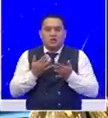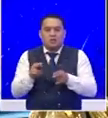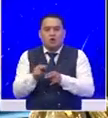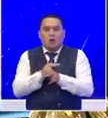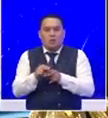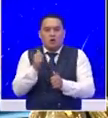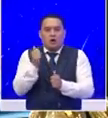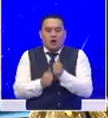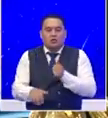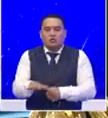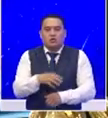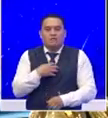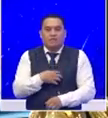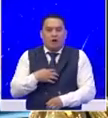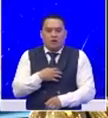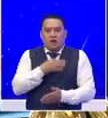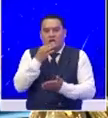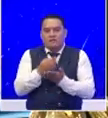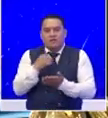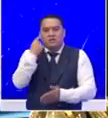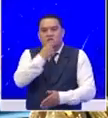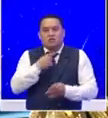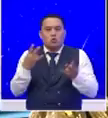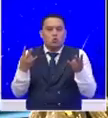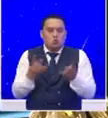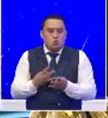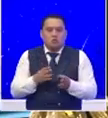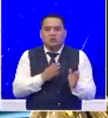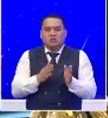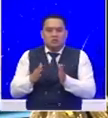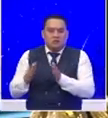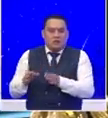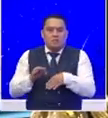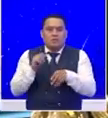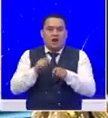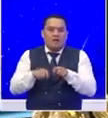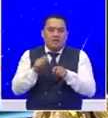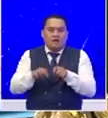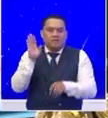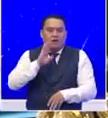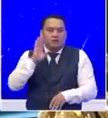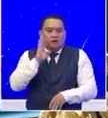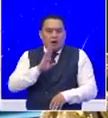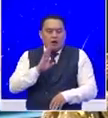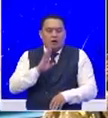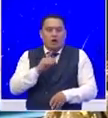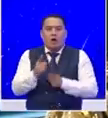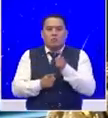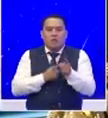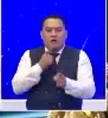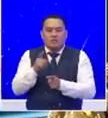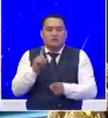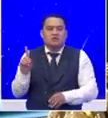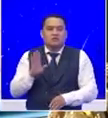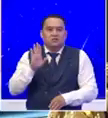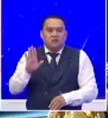ремонта. Каждый участок важен. Ответственным лицам необходимо систематически проверять качество дорожного полотна, обновлять дорожные